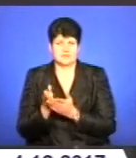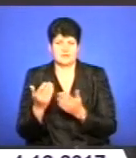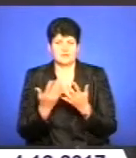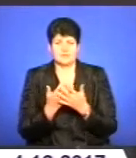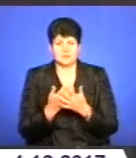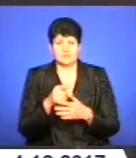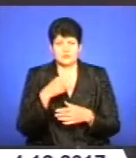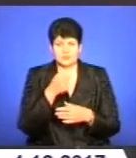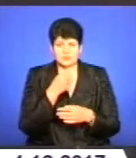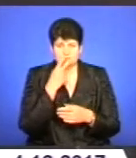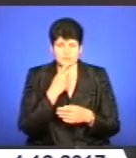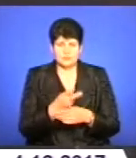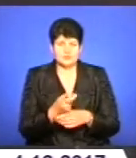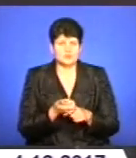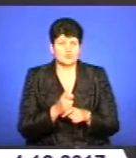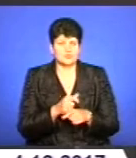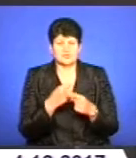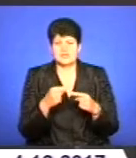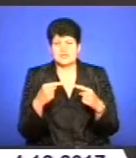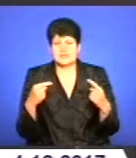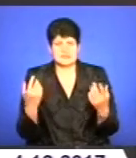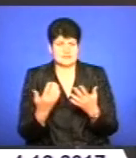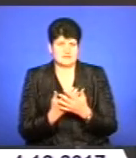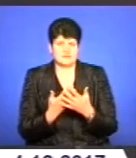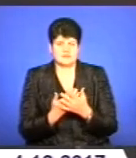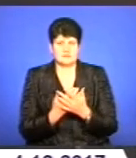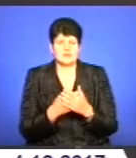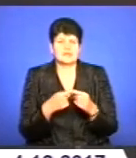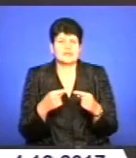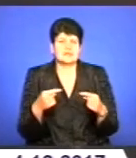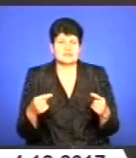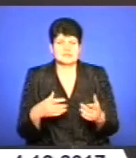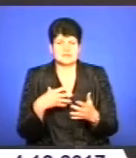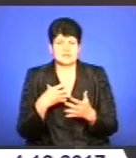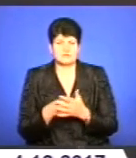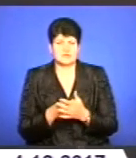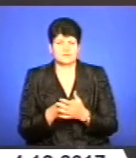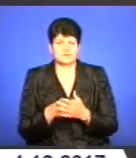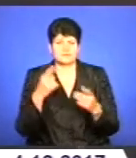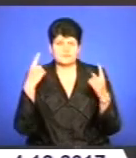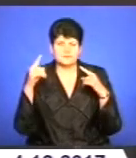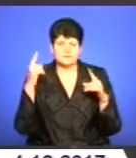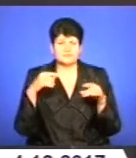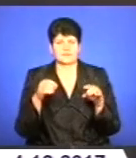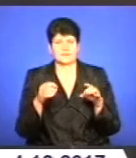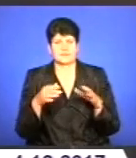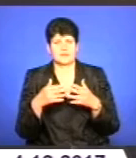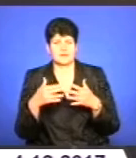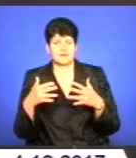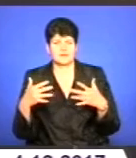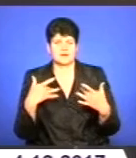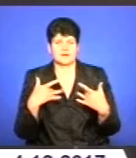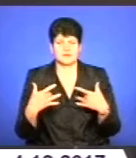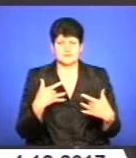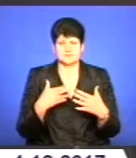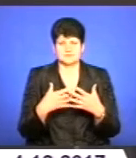протягом цього року побачили дуже різні фільми, різні за сюжетами, і за вирішенням, за акторською